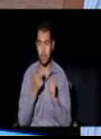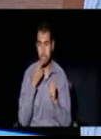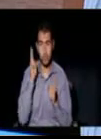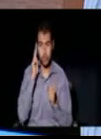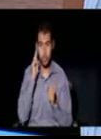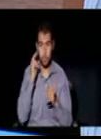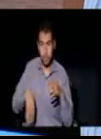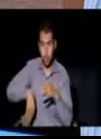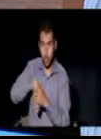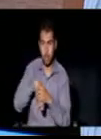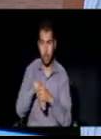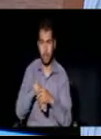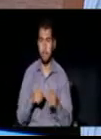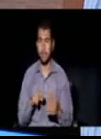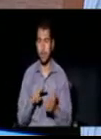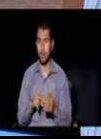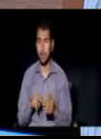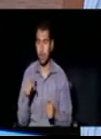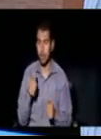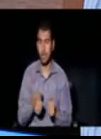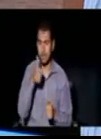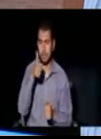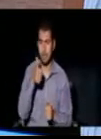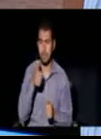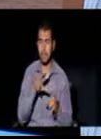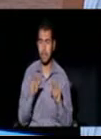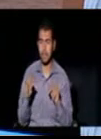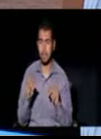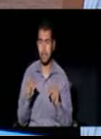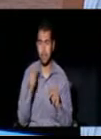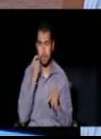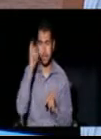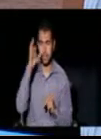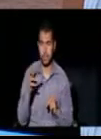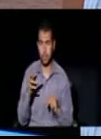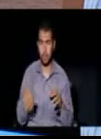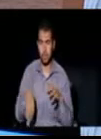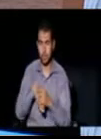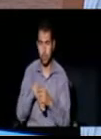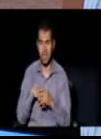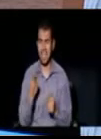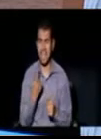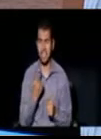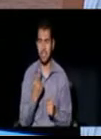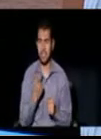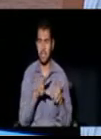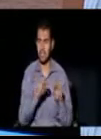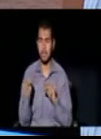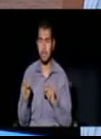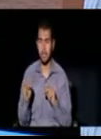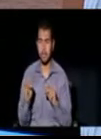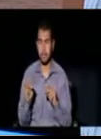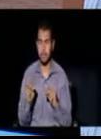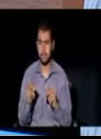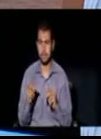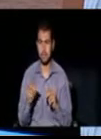دي متميزه رغم ان يعني زي ما احنا بنقول صم وما يقدروش وما يعرفوش، متميزين ما شاء الله ومشرفينا على مستوى العالم.